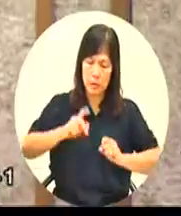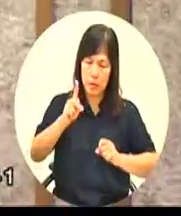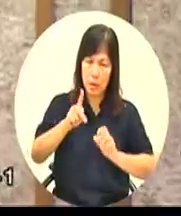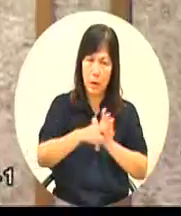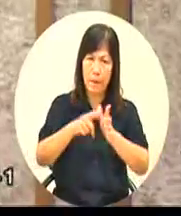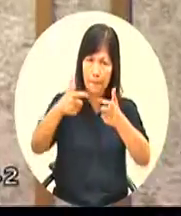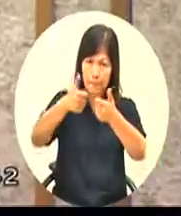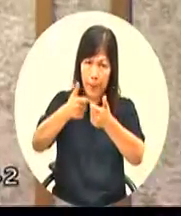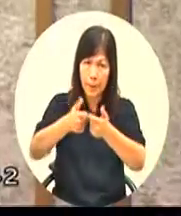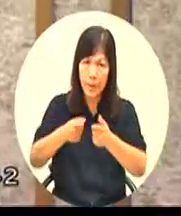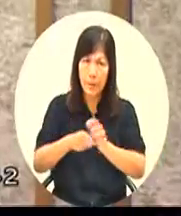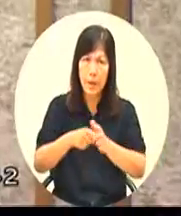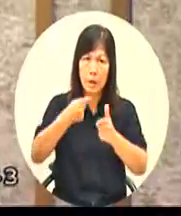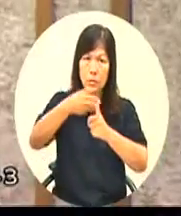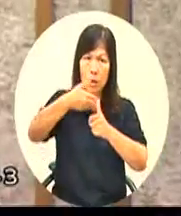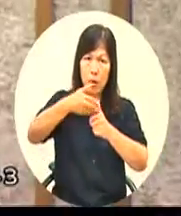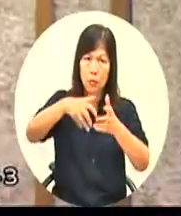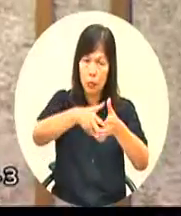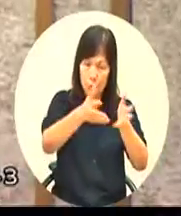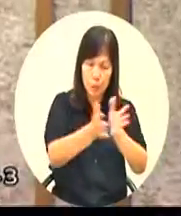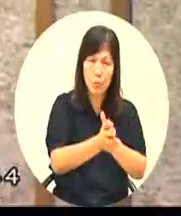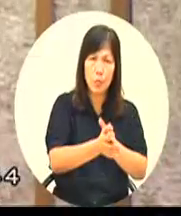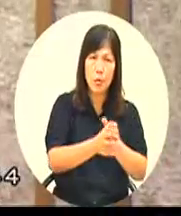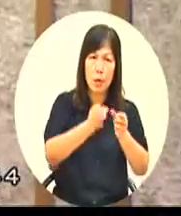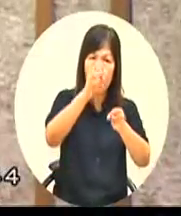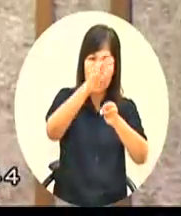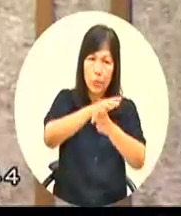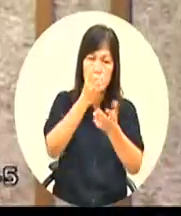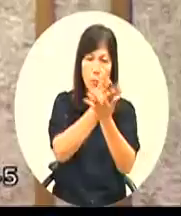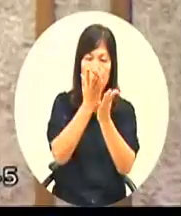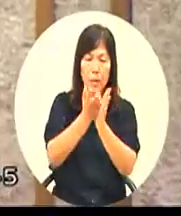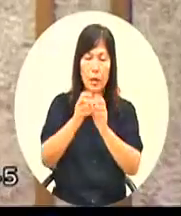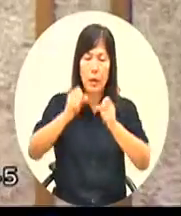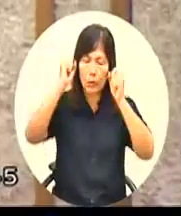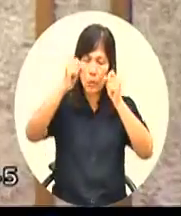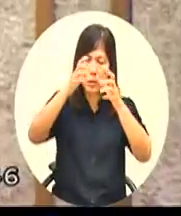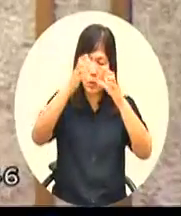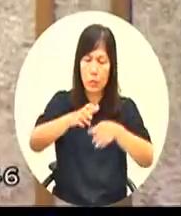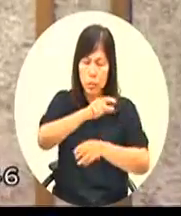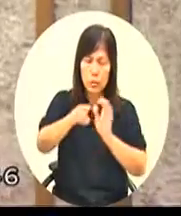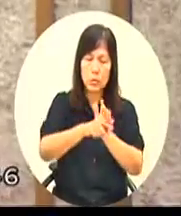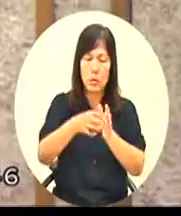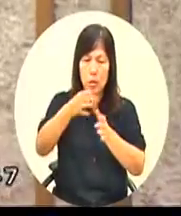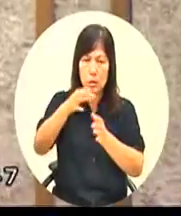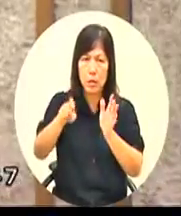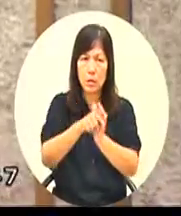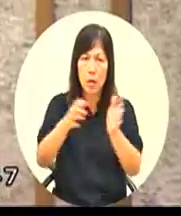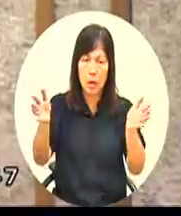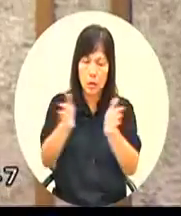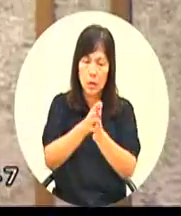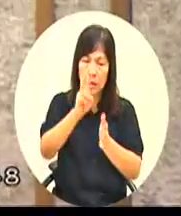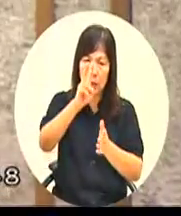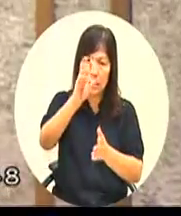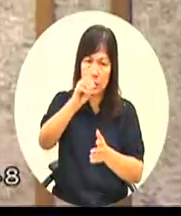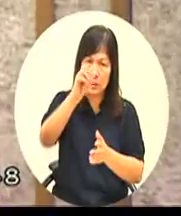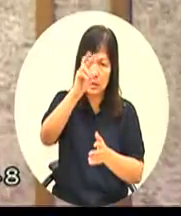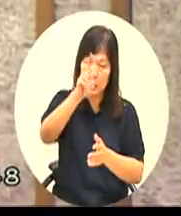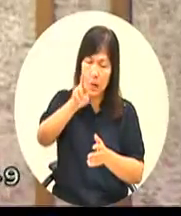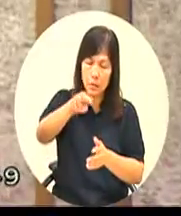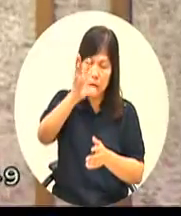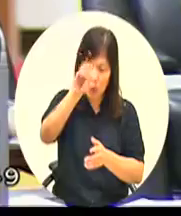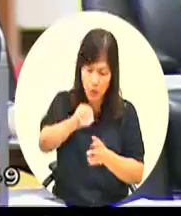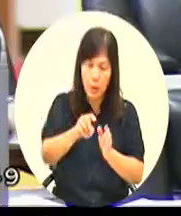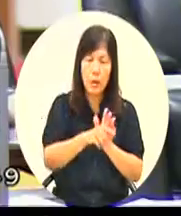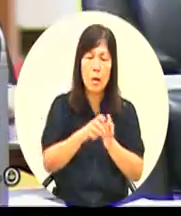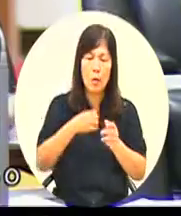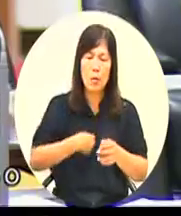合教育部补助我们各种运动设施，我们预算就编了2000万。 我跟你们讲哦，真的